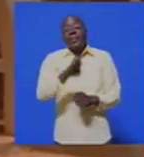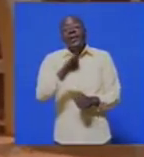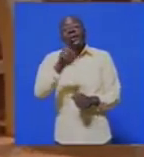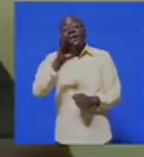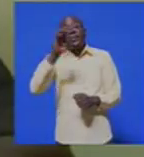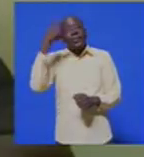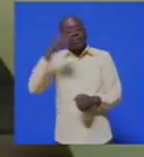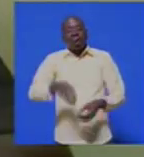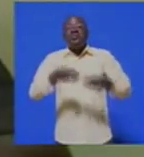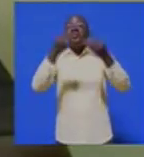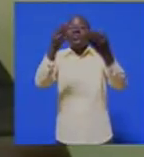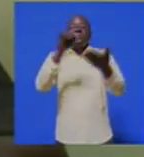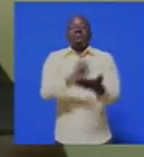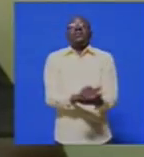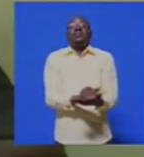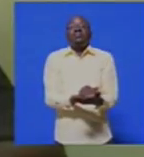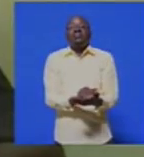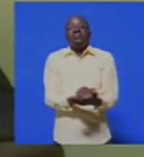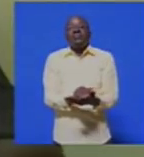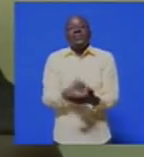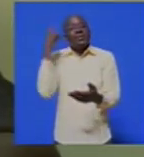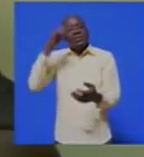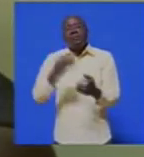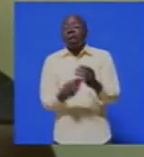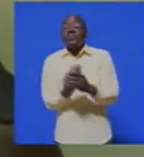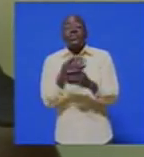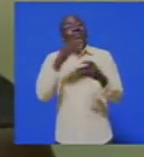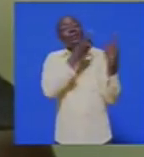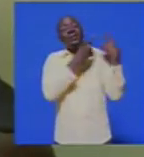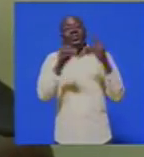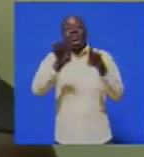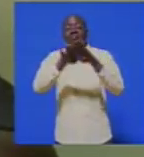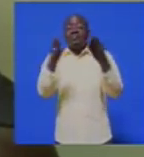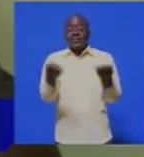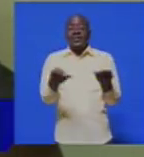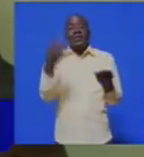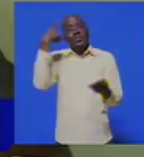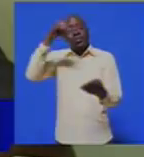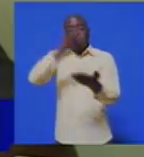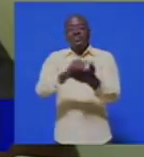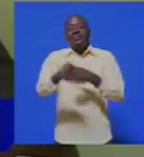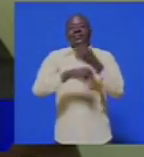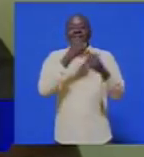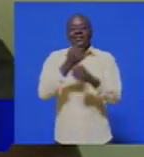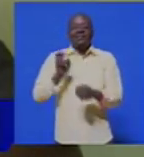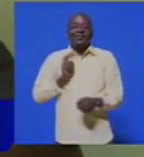fournir ces pièces-là. Les effectifs sont allés quand même croissant depuis l'ouverture. Et particulièrement pour cette année, nous sommes